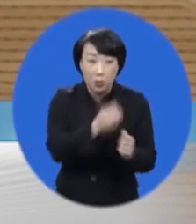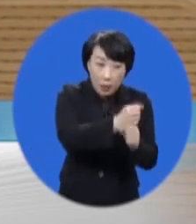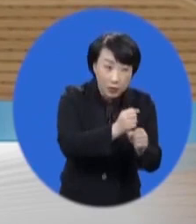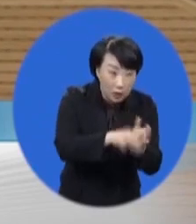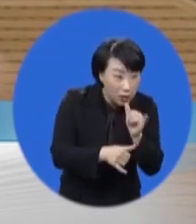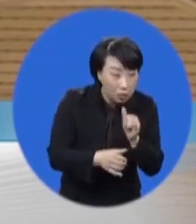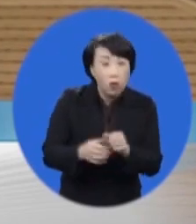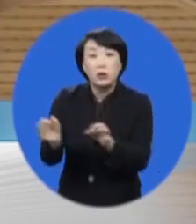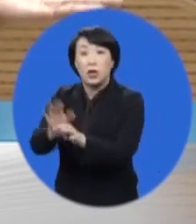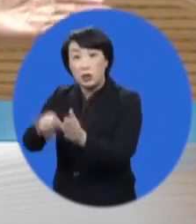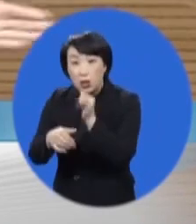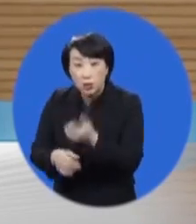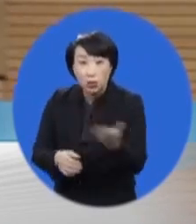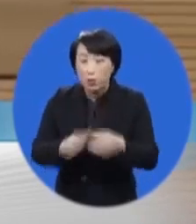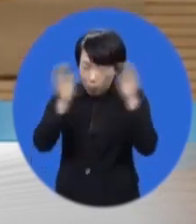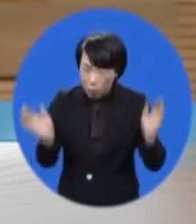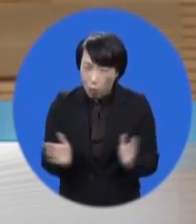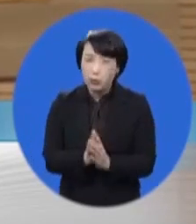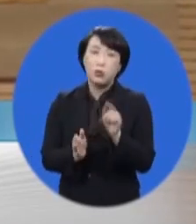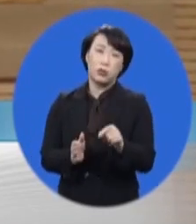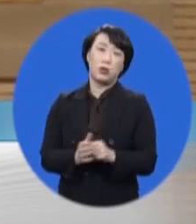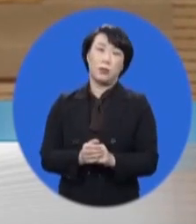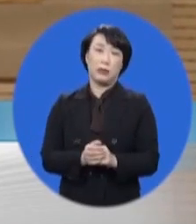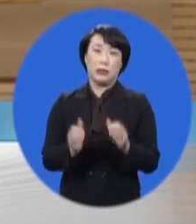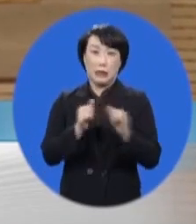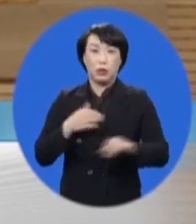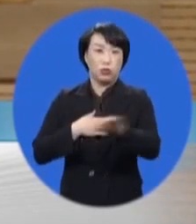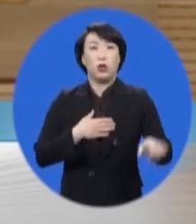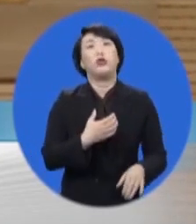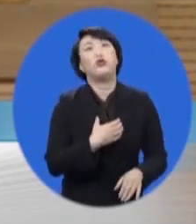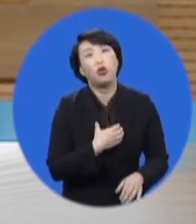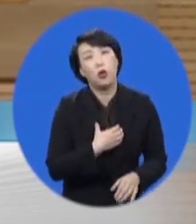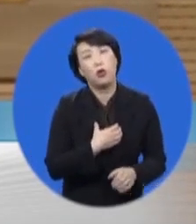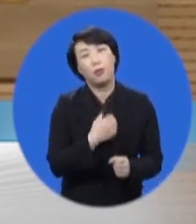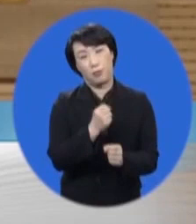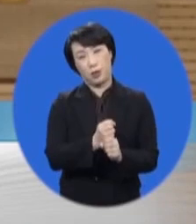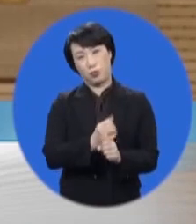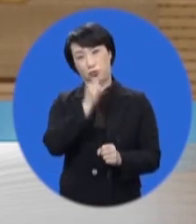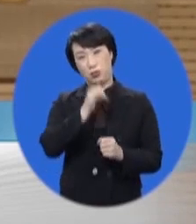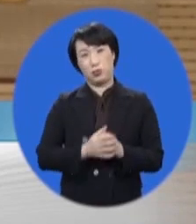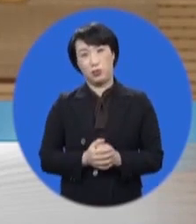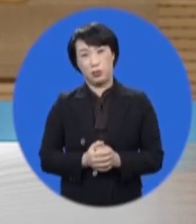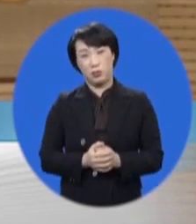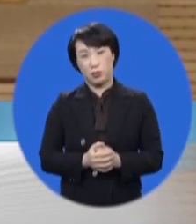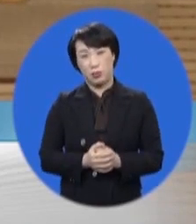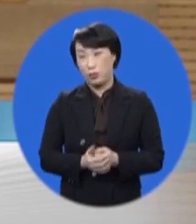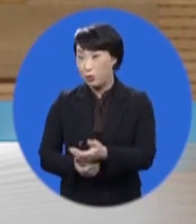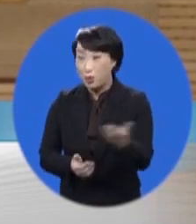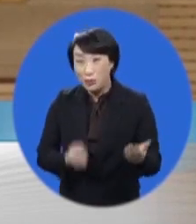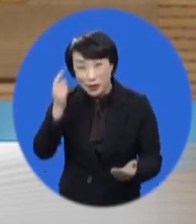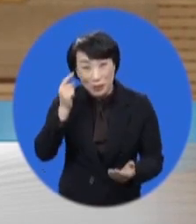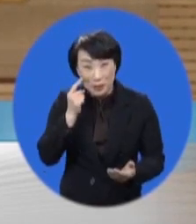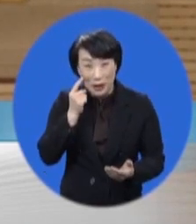했으니, 그게 이런 모든 것들이 다 인간의 위협적인 것들이 만들어져 가고 있는 것입니다. 여러분